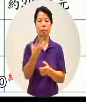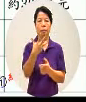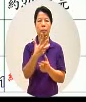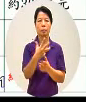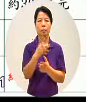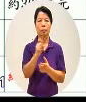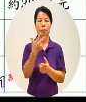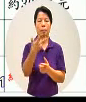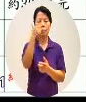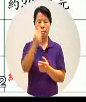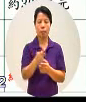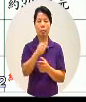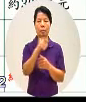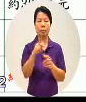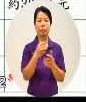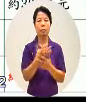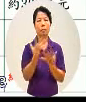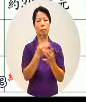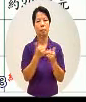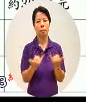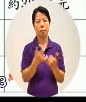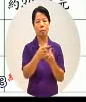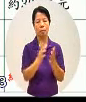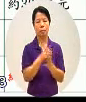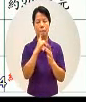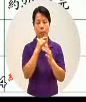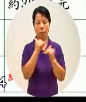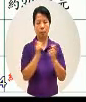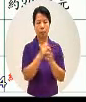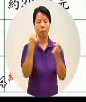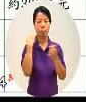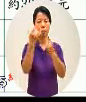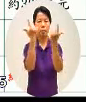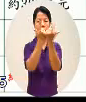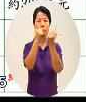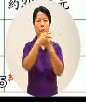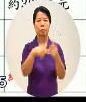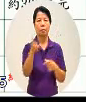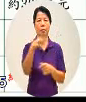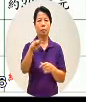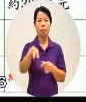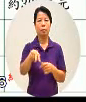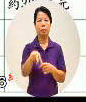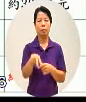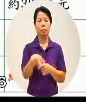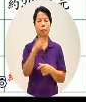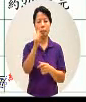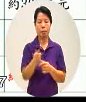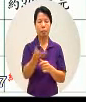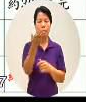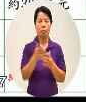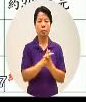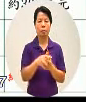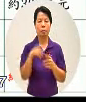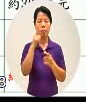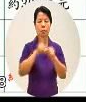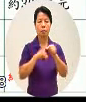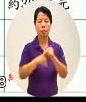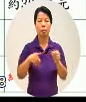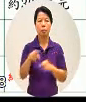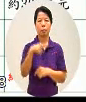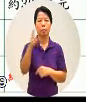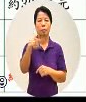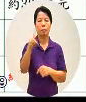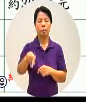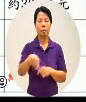1817亿元，这个是大约数字哈。然后我们的新北市是2000多亿。台中市是